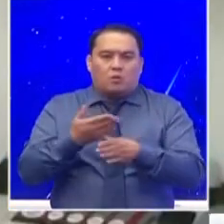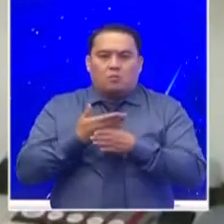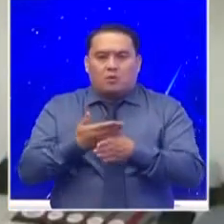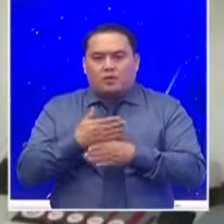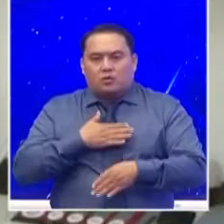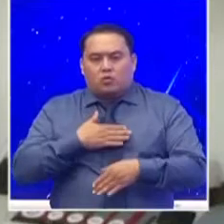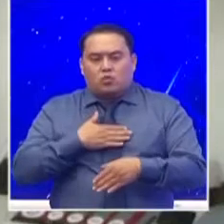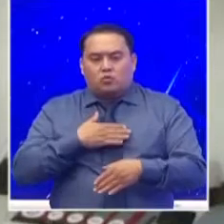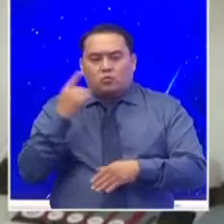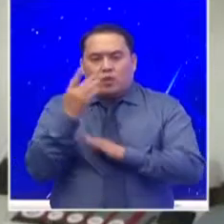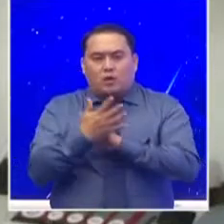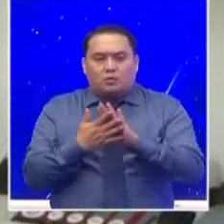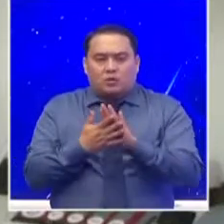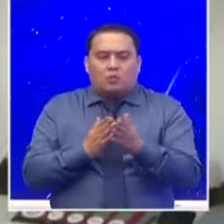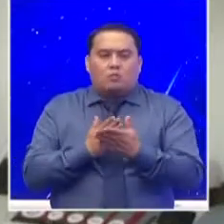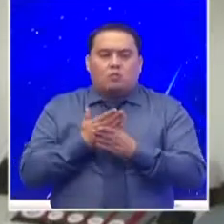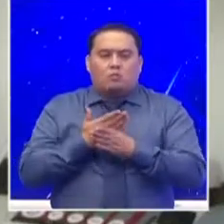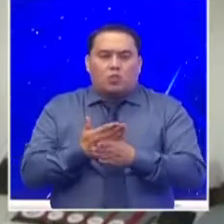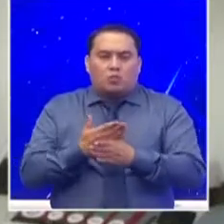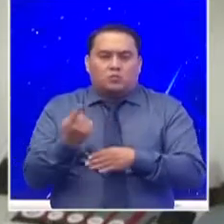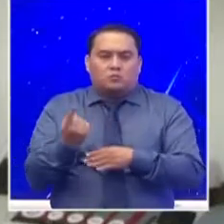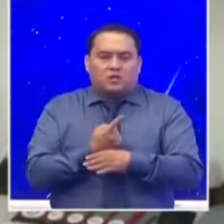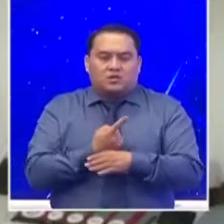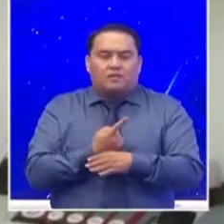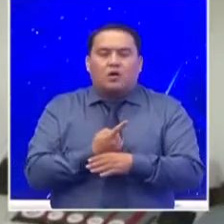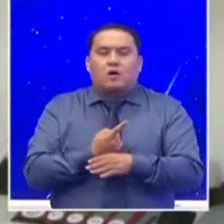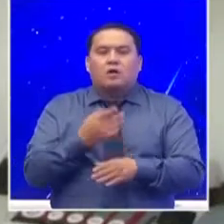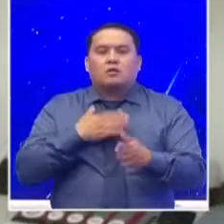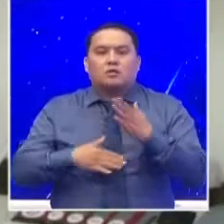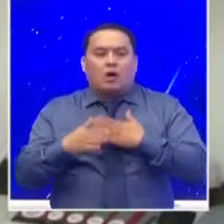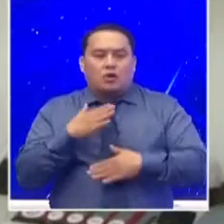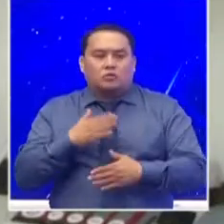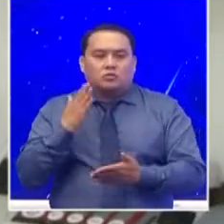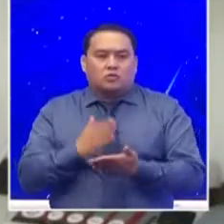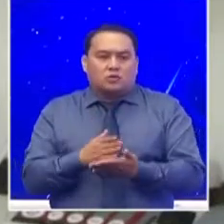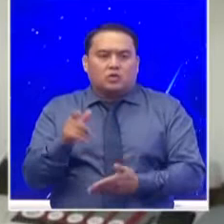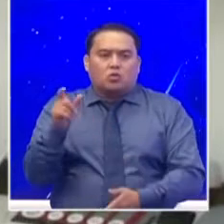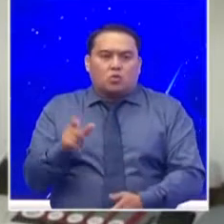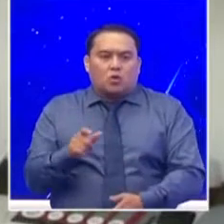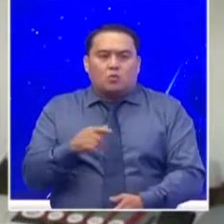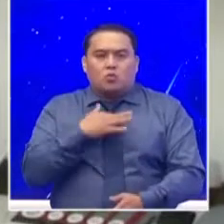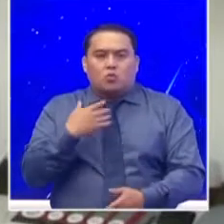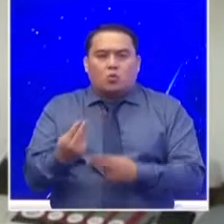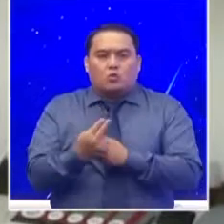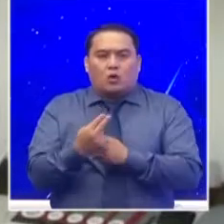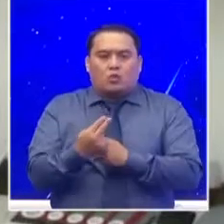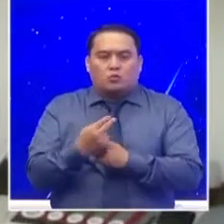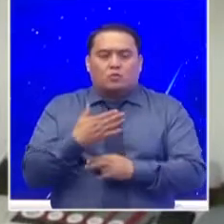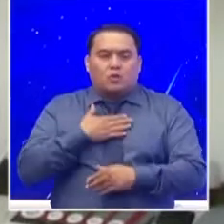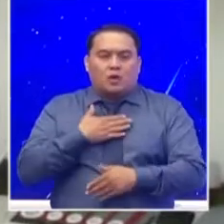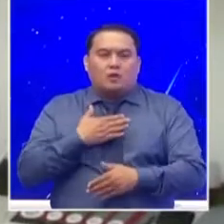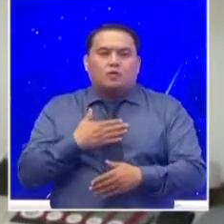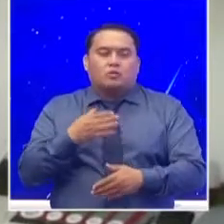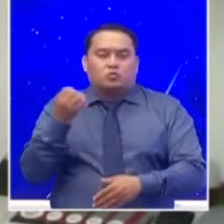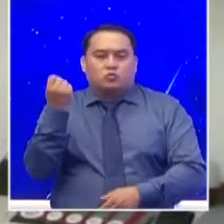нам разбираться в тонкостях оказания первой помощи больным. Конечно, рад, что есть такие люди. Я многому у него научился и многое предстоит